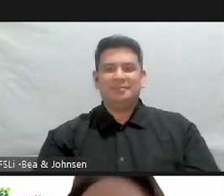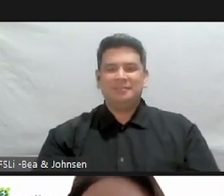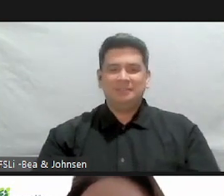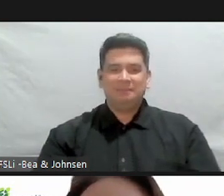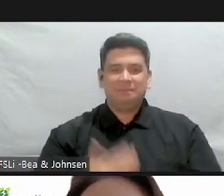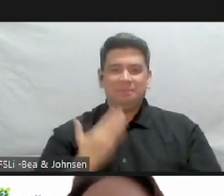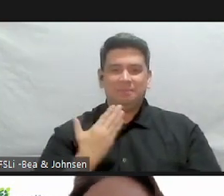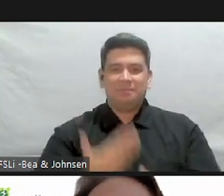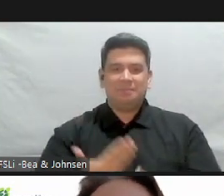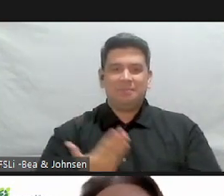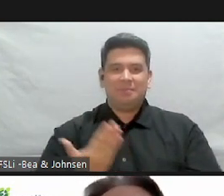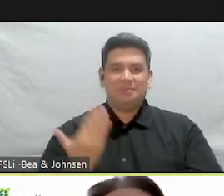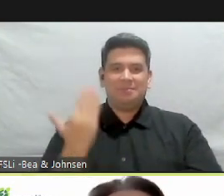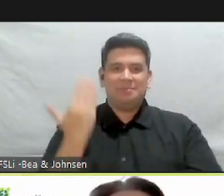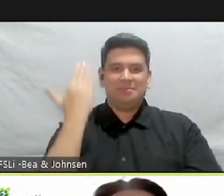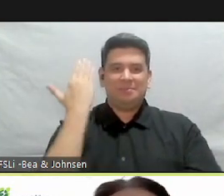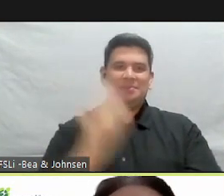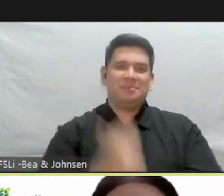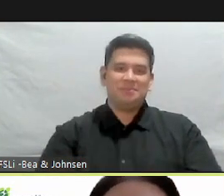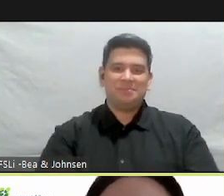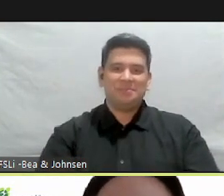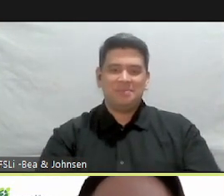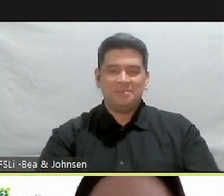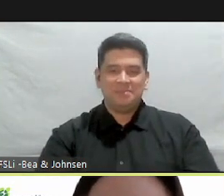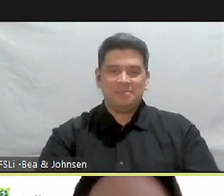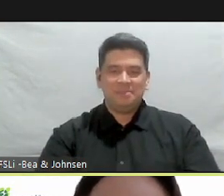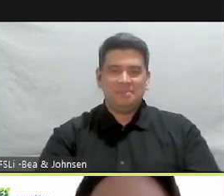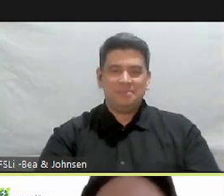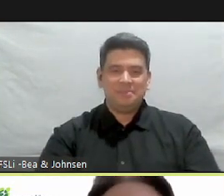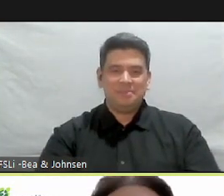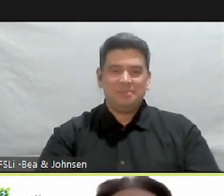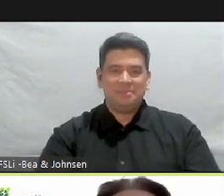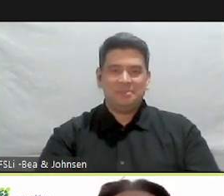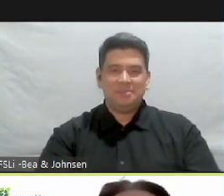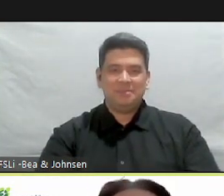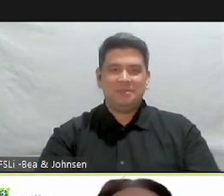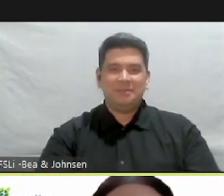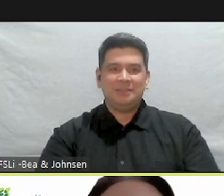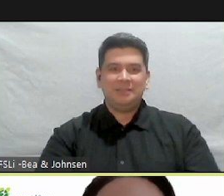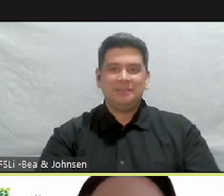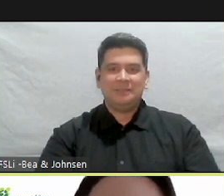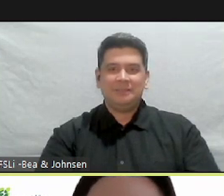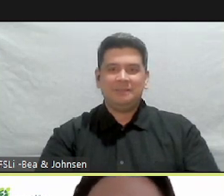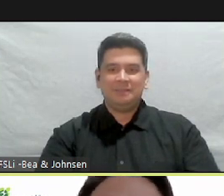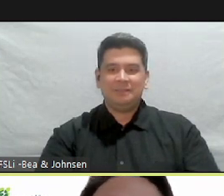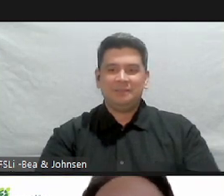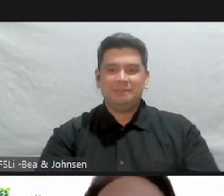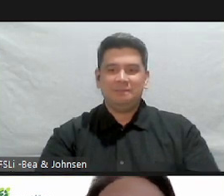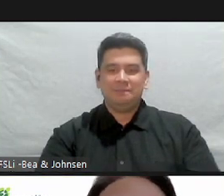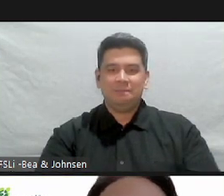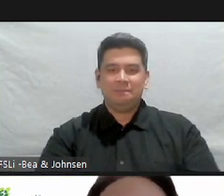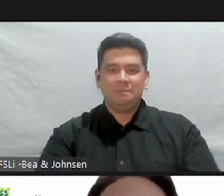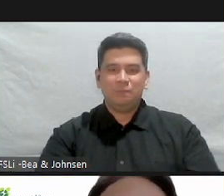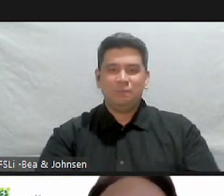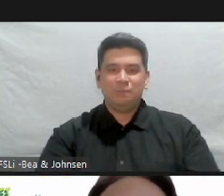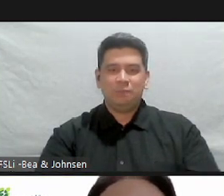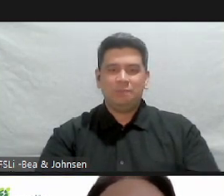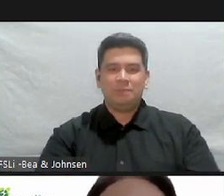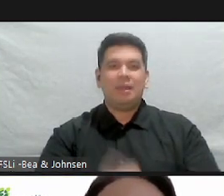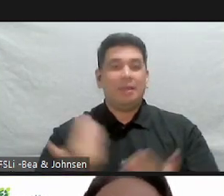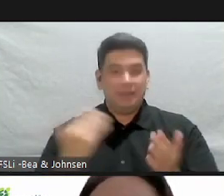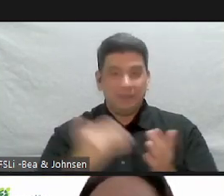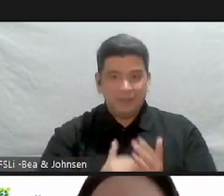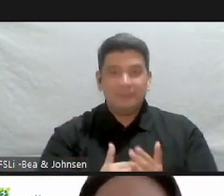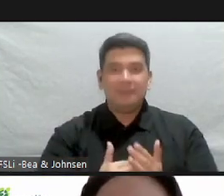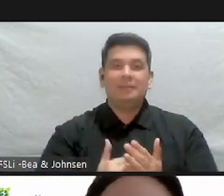Ma'am Ched yun, ha? Oo nga, nakita ko yun sa ating MTBMLE Advocates GC. Muli po,